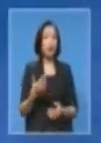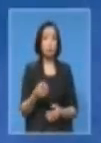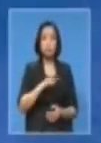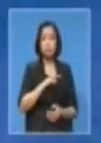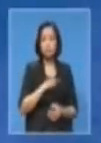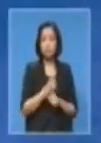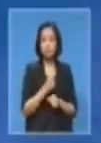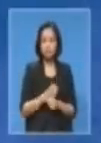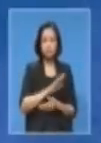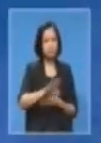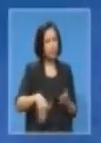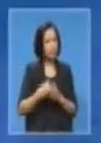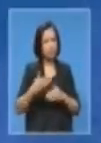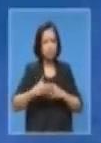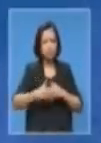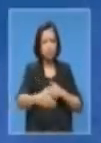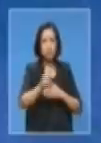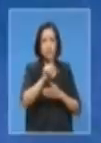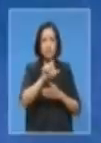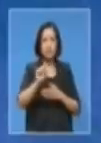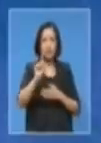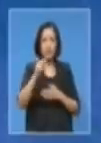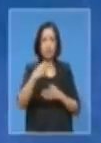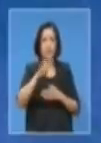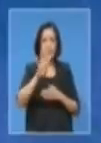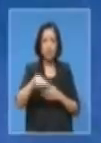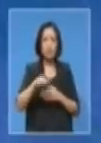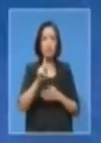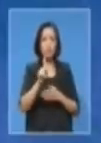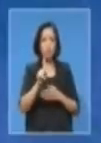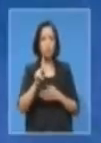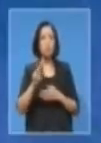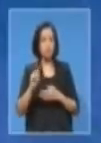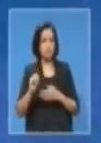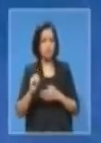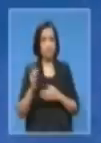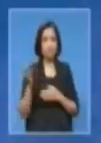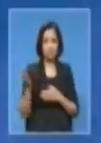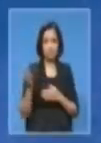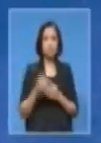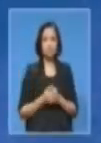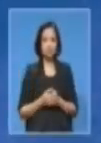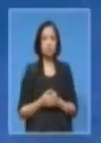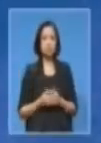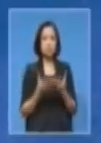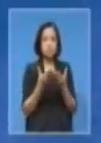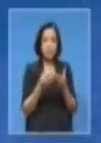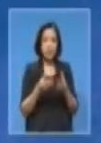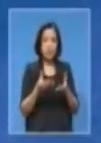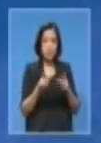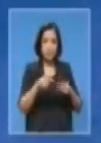ทนะครับทั้งหมดความยาวทั้งหมด 114,000 กิโลเมตรนะครับเป็นทางหลวงแผ่นดินนั้นอยู่